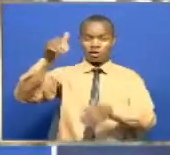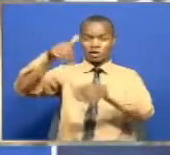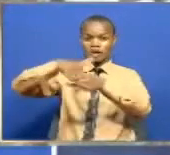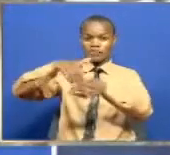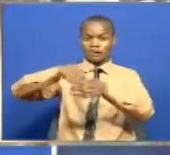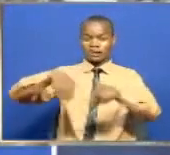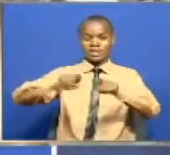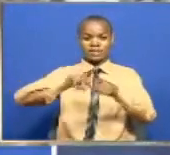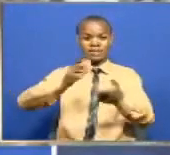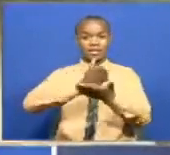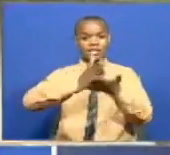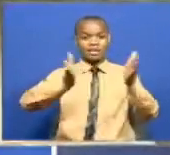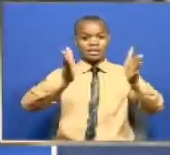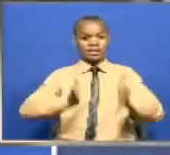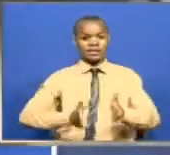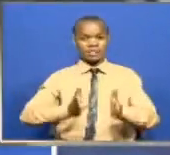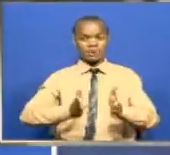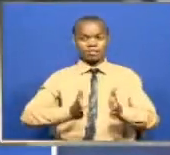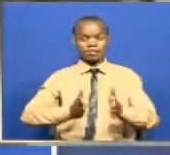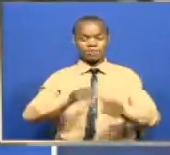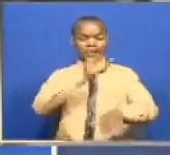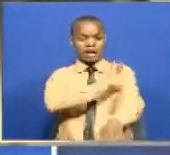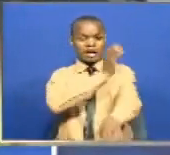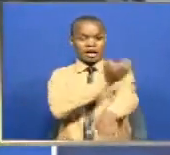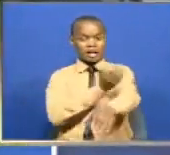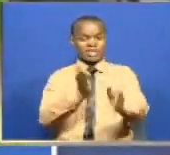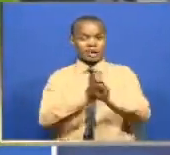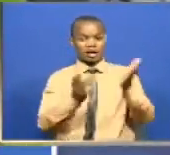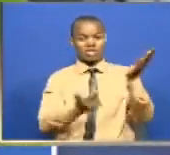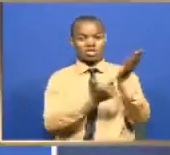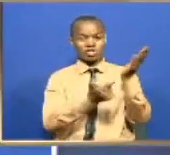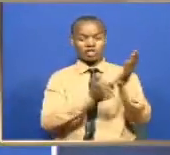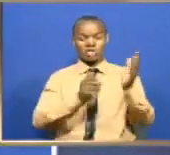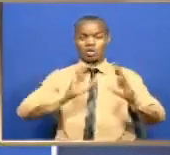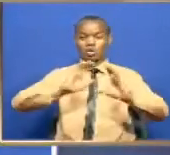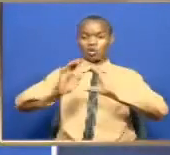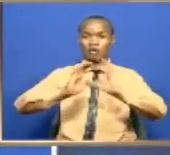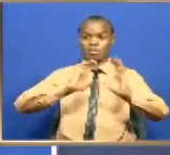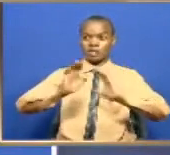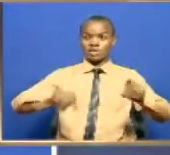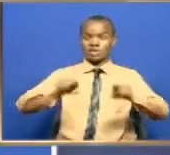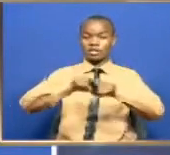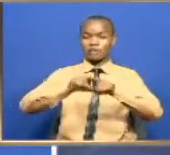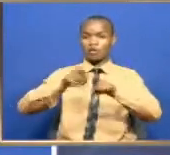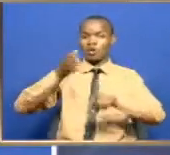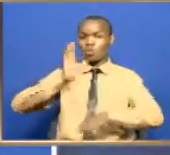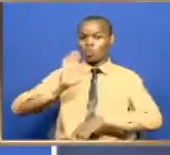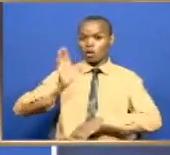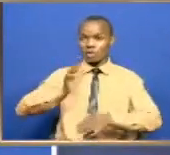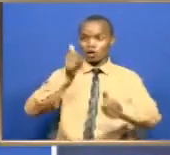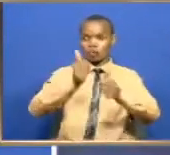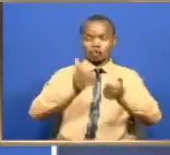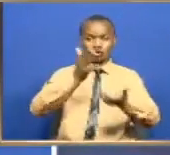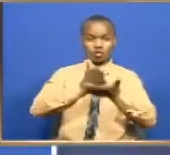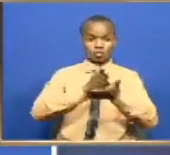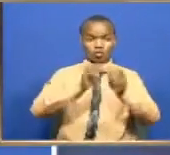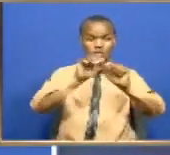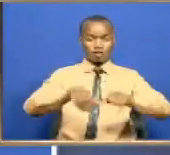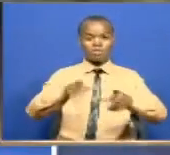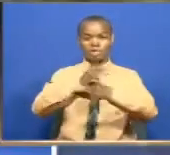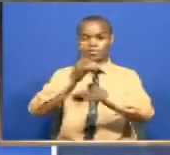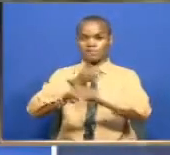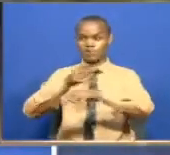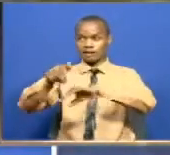sekta za uchukuzi, kawi na teknolojia ya habari na mawasiliano na maji ya mito inayopita katika mataifa